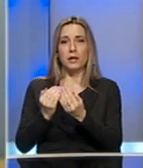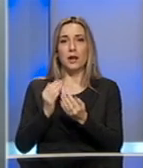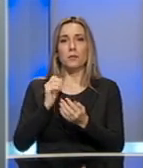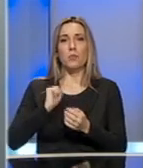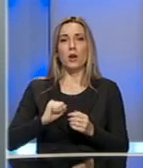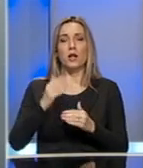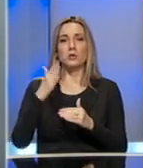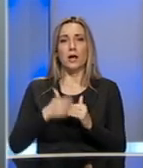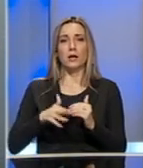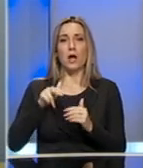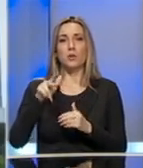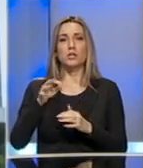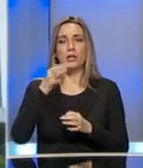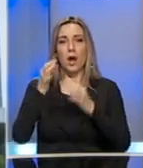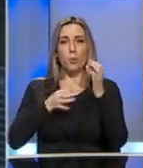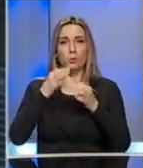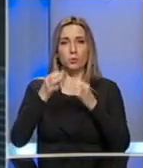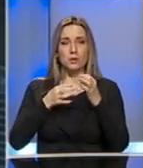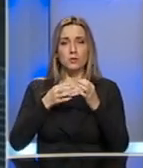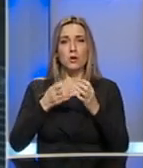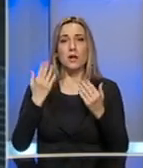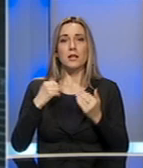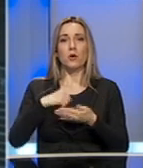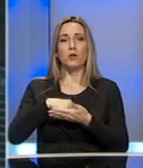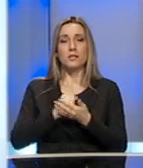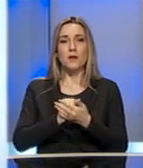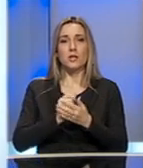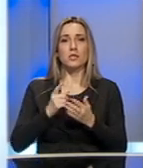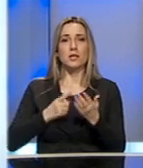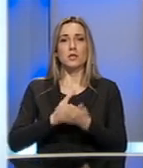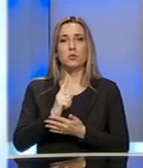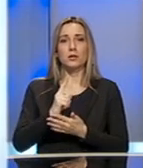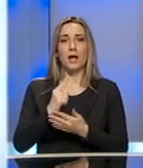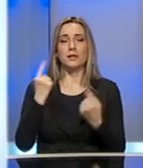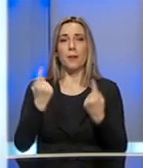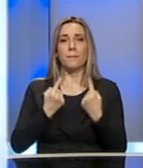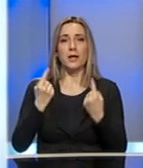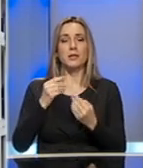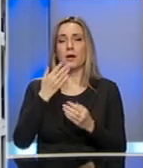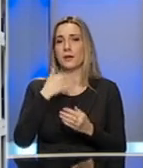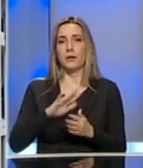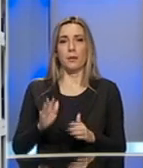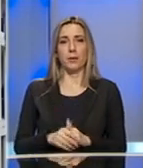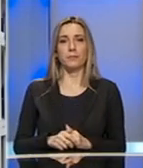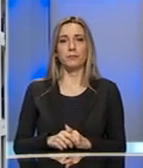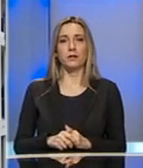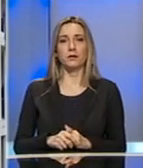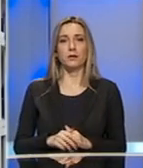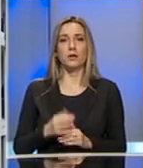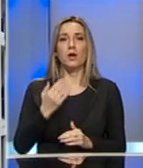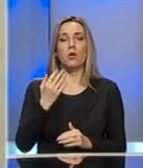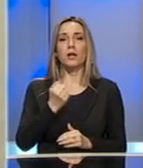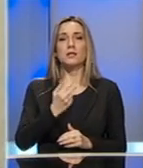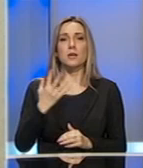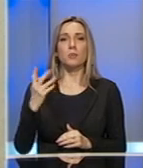morali na kraju ići na obdukciju, tako da zvaničnih rezultata u medijima još uvijek nema. Nevjerojatno koliki se broj